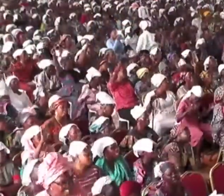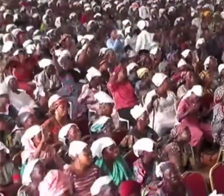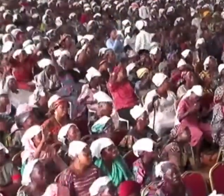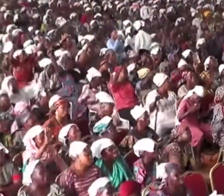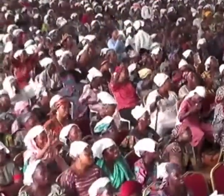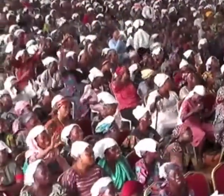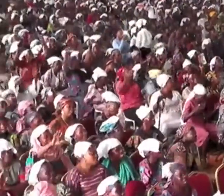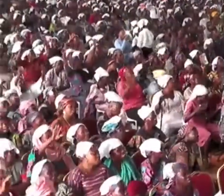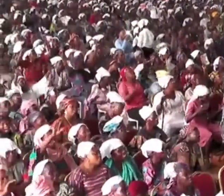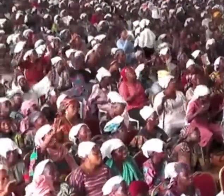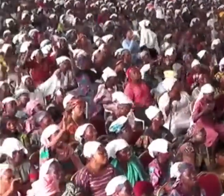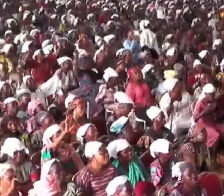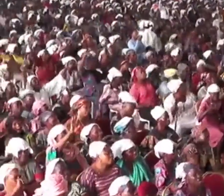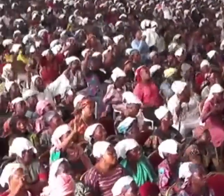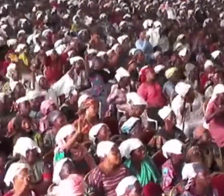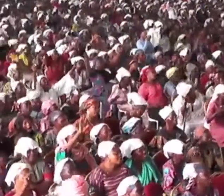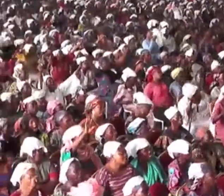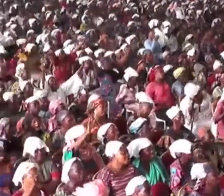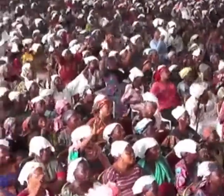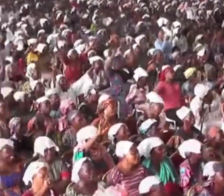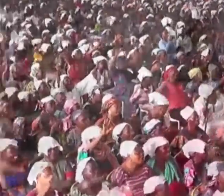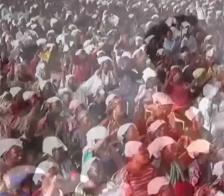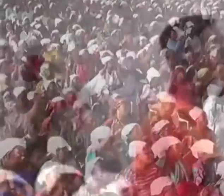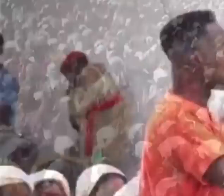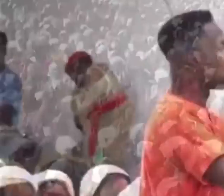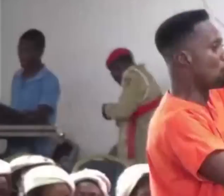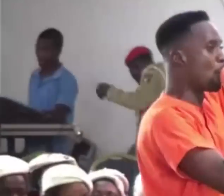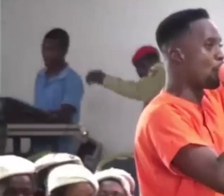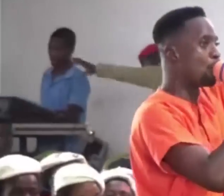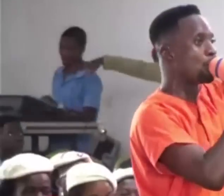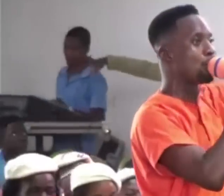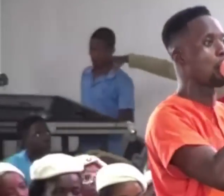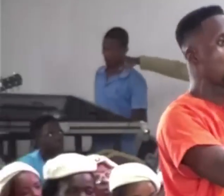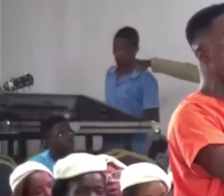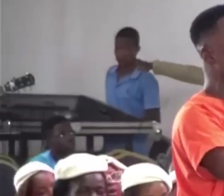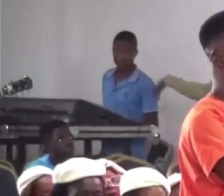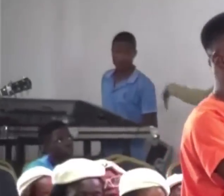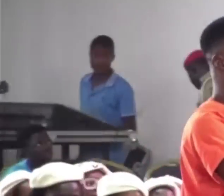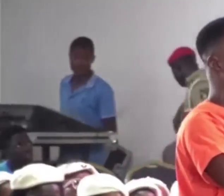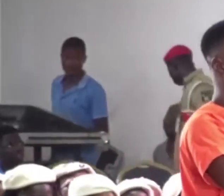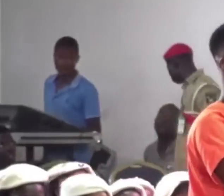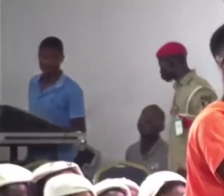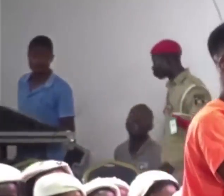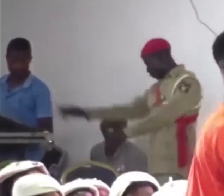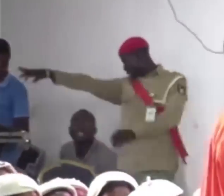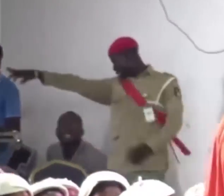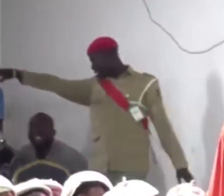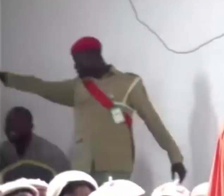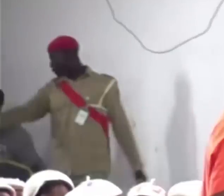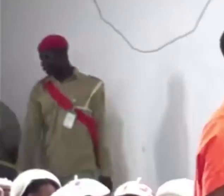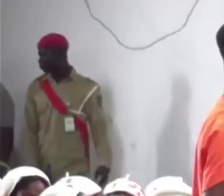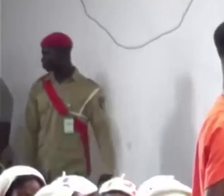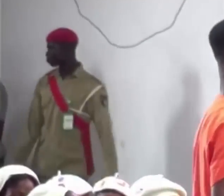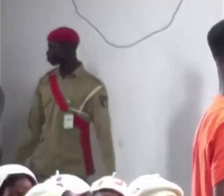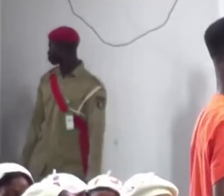rẹ̀ mo rọwọ́ rẹ̀ ọlọ́run mo rọwọ́ rẹ̀.